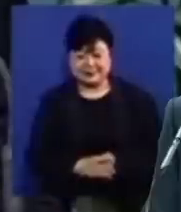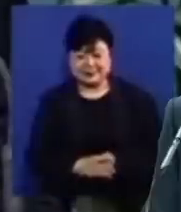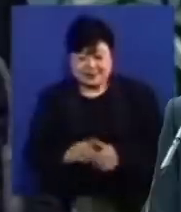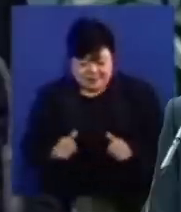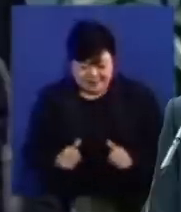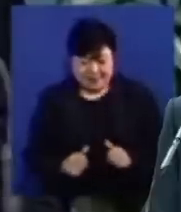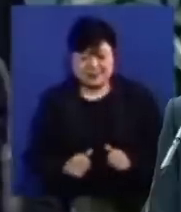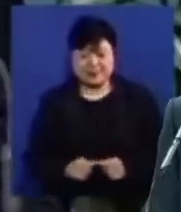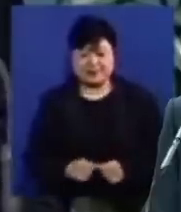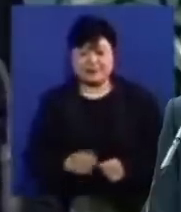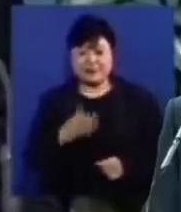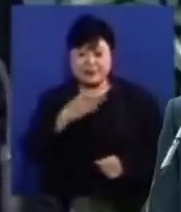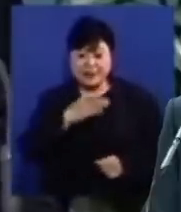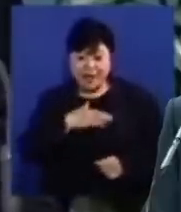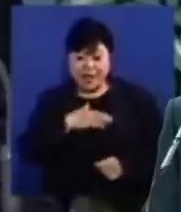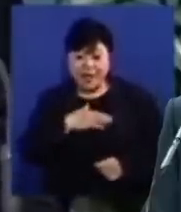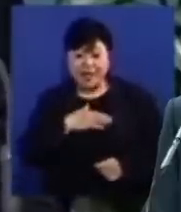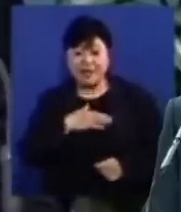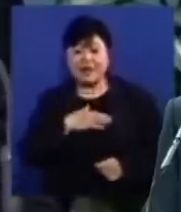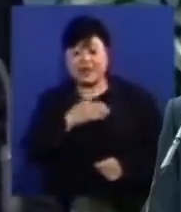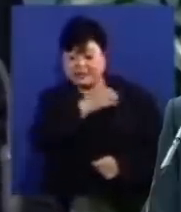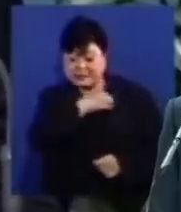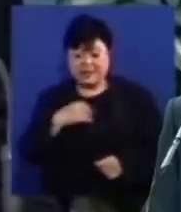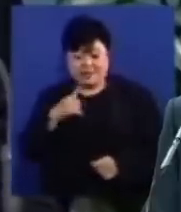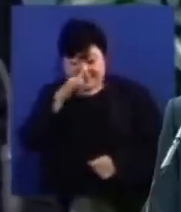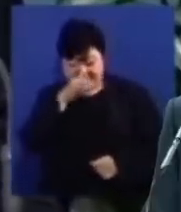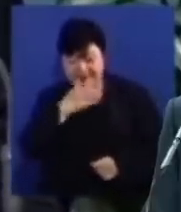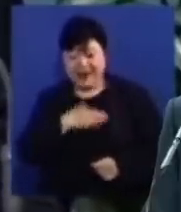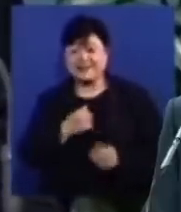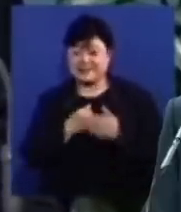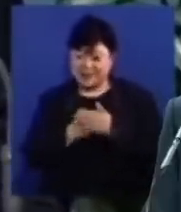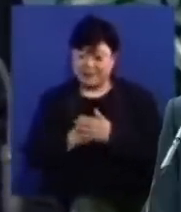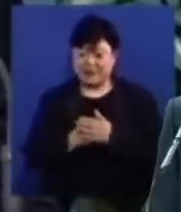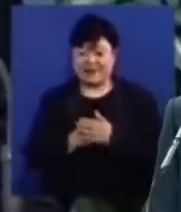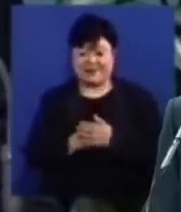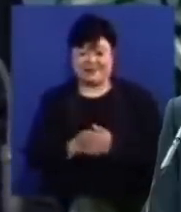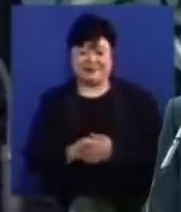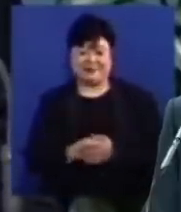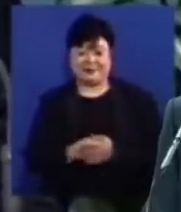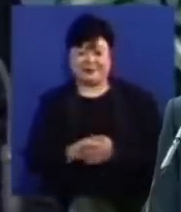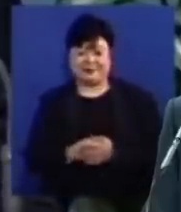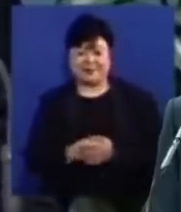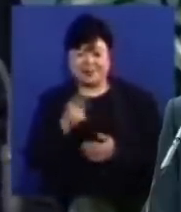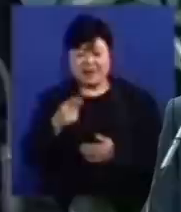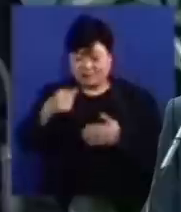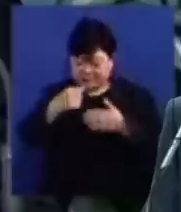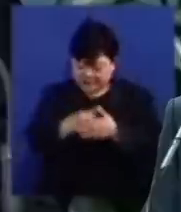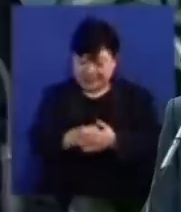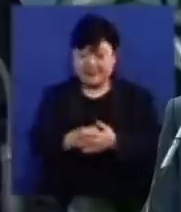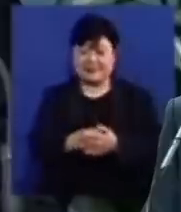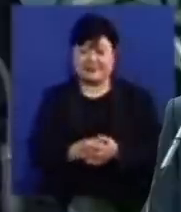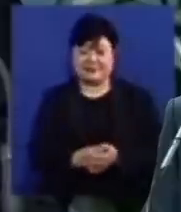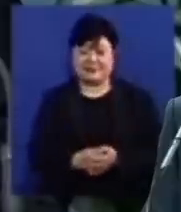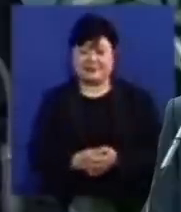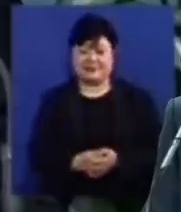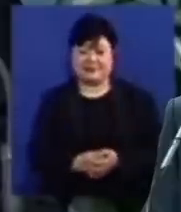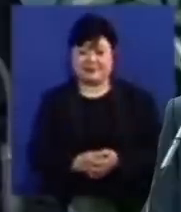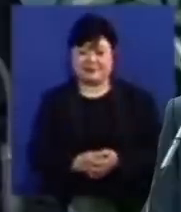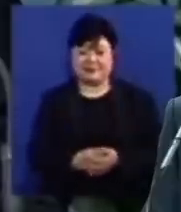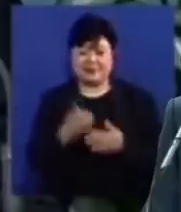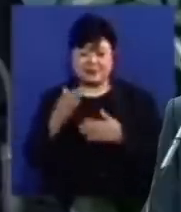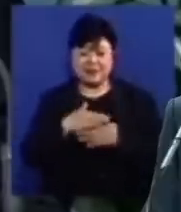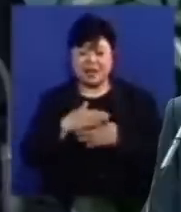적극적으로 나가는 것은 내가 어떠한 자격이 있는지 알기 때문에 거기 입각해서 강하고 담대하게 나가면